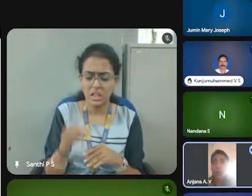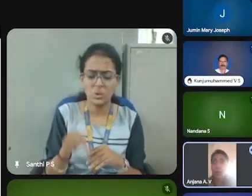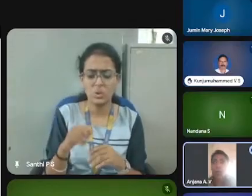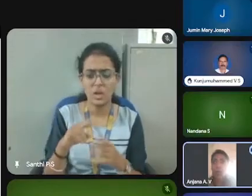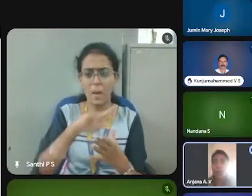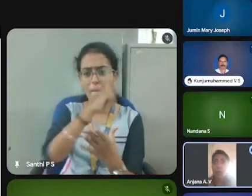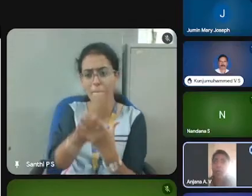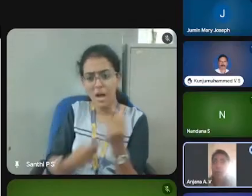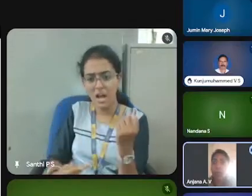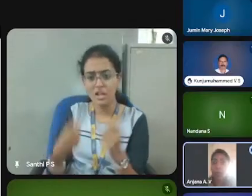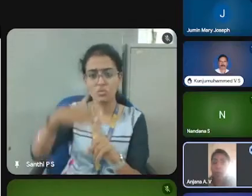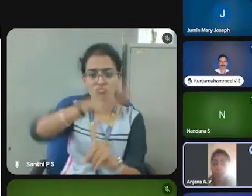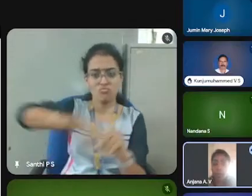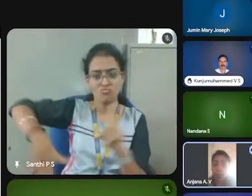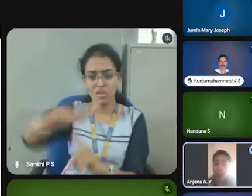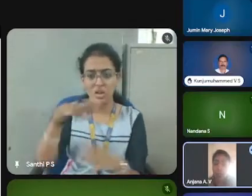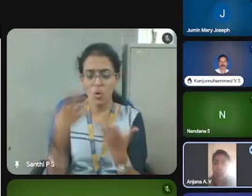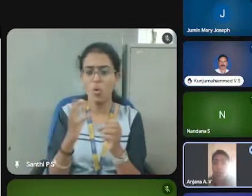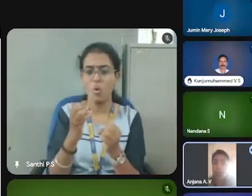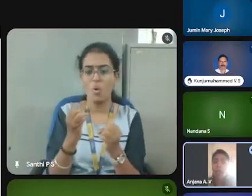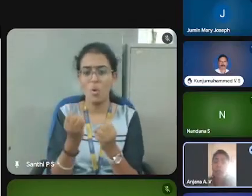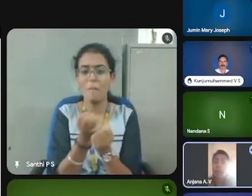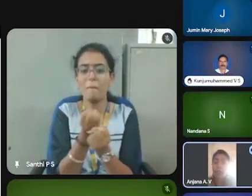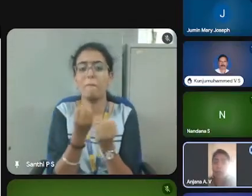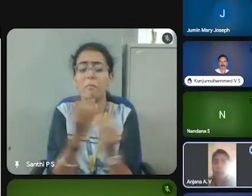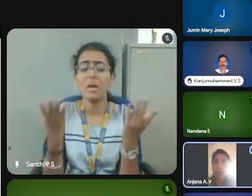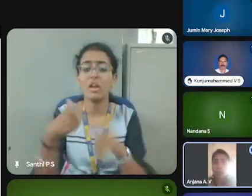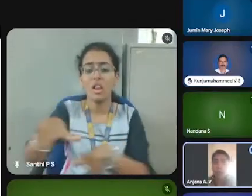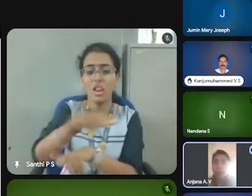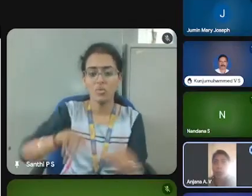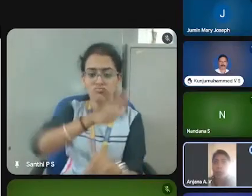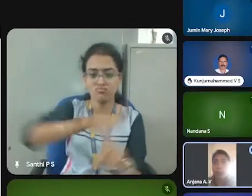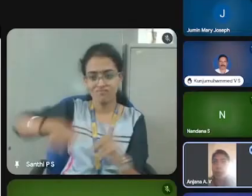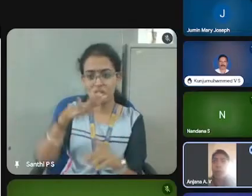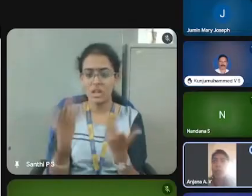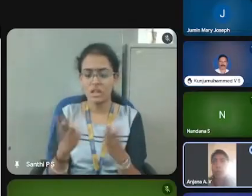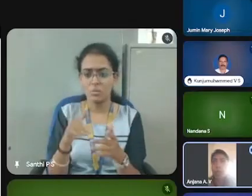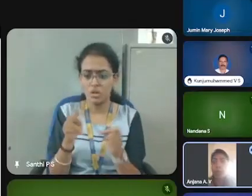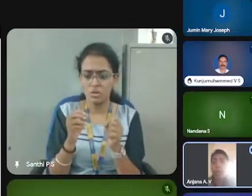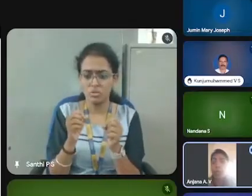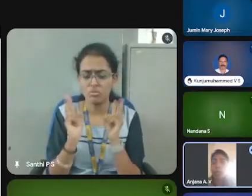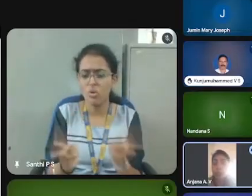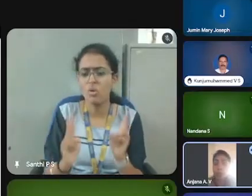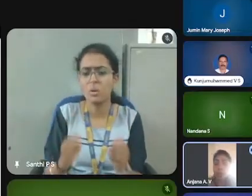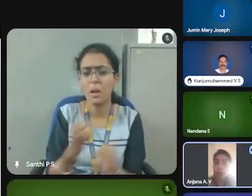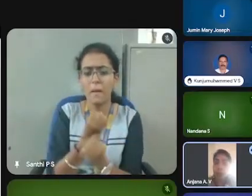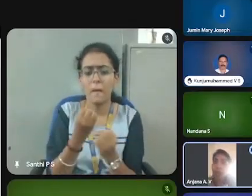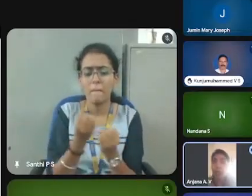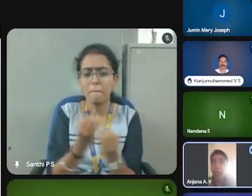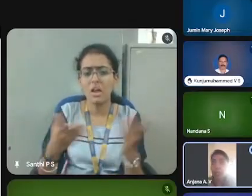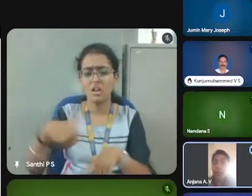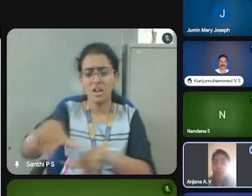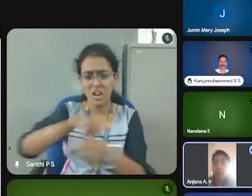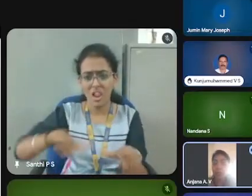ബൈലിംഗ്വൽ സിറ്റുവേഷൻ എന്ന് പറയാം. ബൈലിംഗ്വൽ അല്ല, ഒരു മൾട്ടിലിംഗ്വൽ സിറ്റുവേഷൻ ആണ്. സാധാരണയായി നമ്മൾ പറയും ലാംഗ്വേജ്, മൾട്ടിപ്പിൾ ലാംഗ്വേജ് എക്സ്പോഷർ